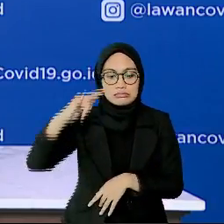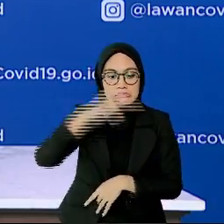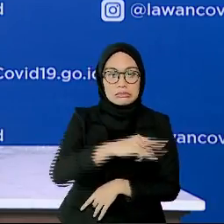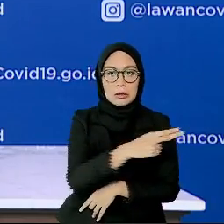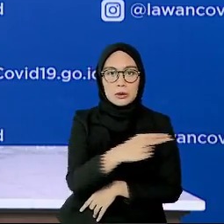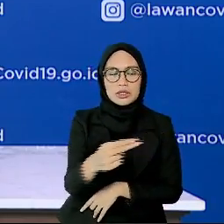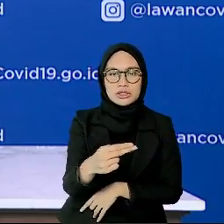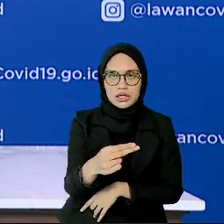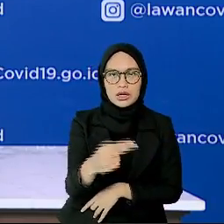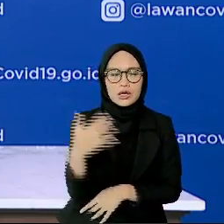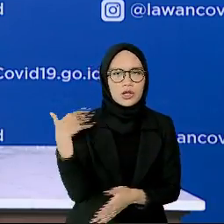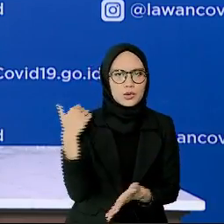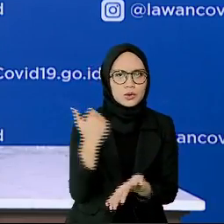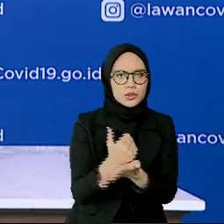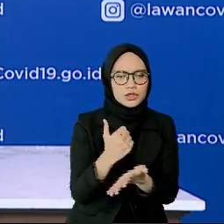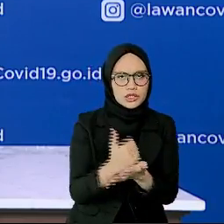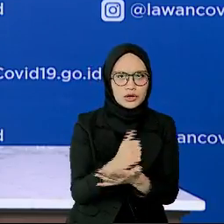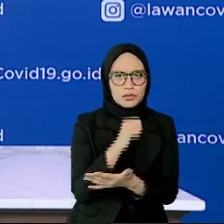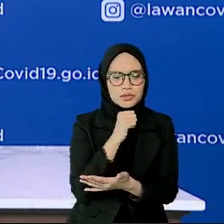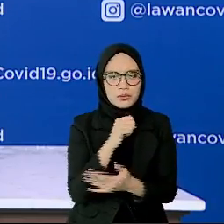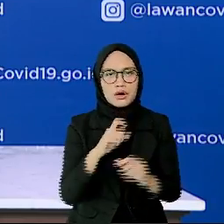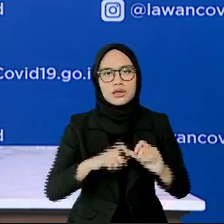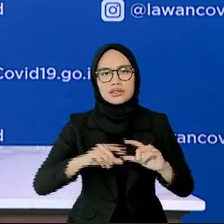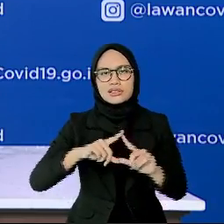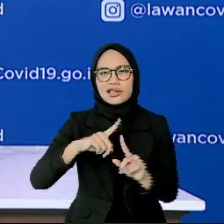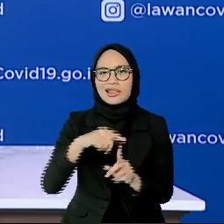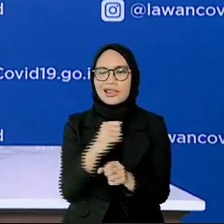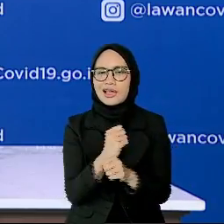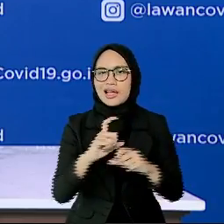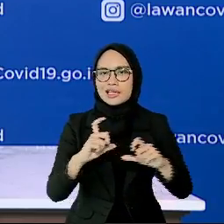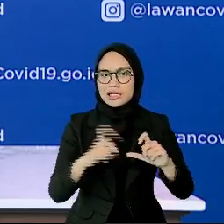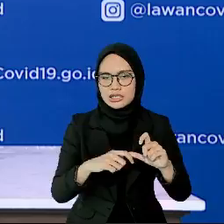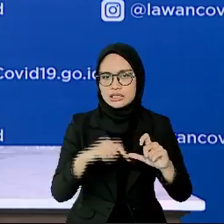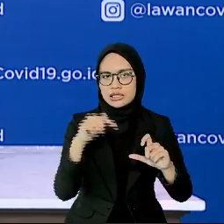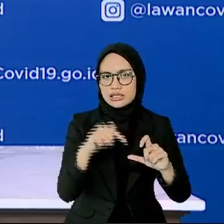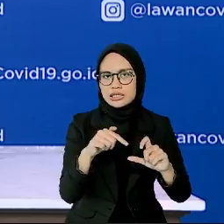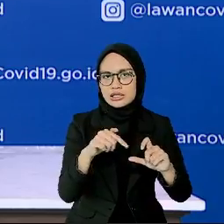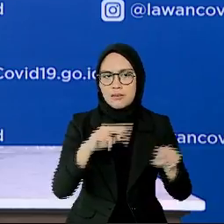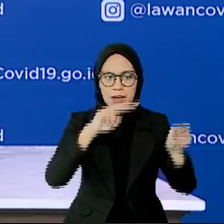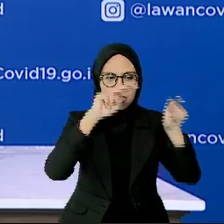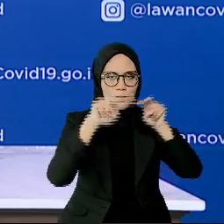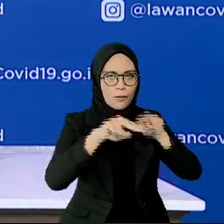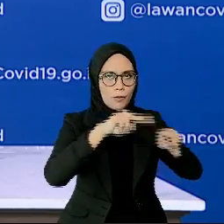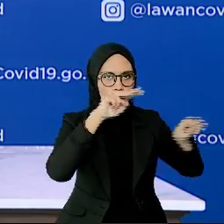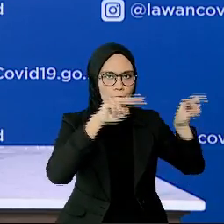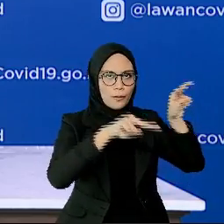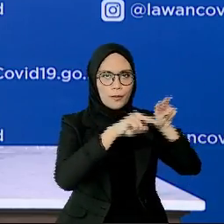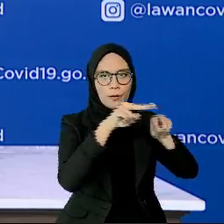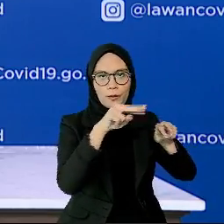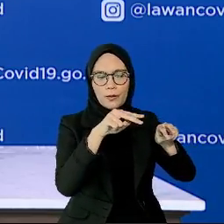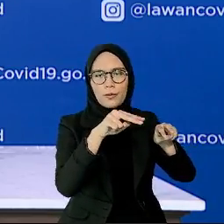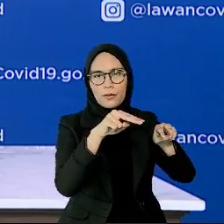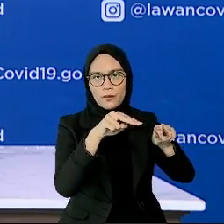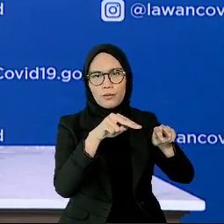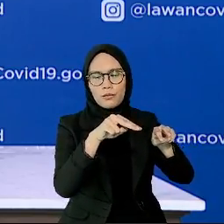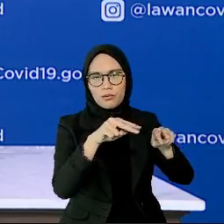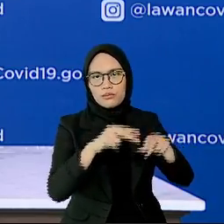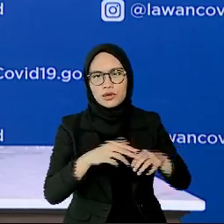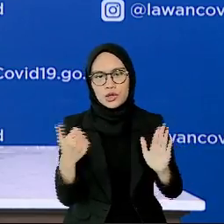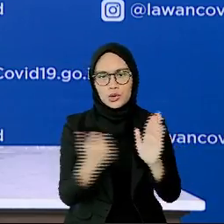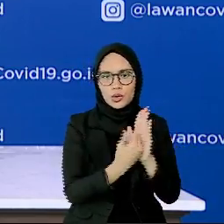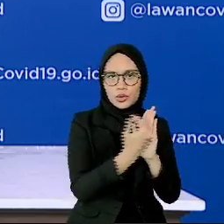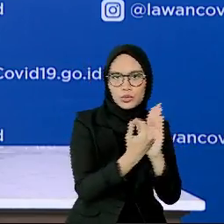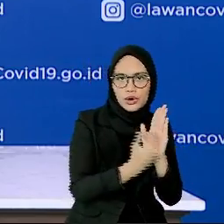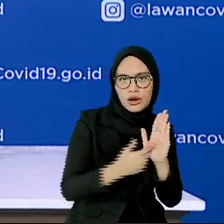daerah penyelenggara simulasi protokol kesehatan serta daerah penyangganya untuk mengawasi pergerakannya sesuai dengan